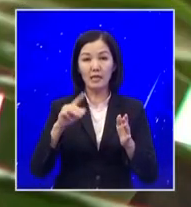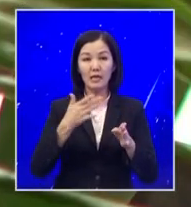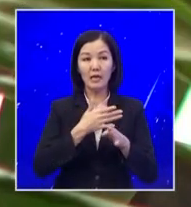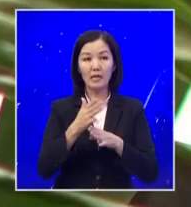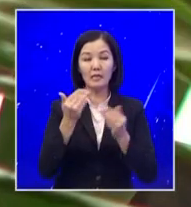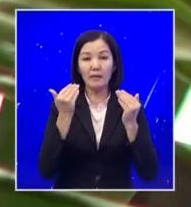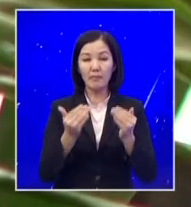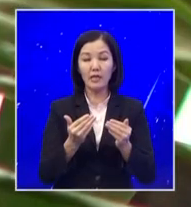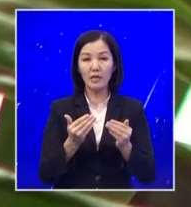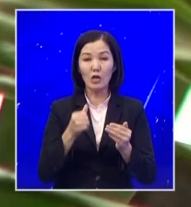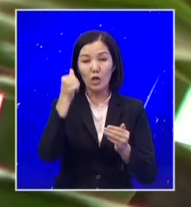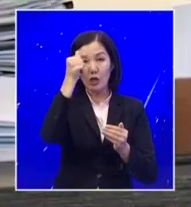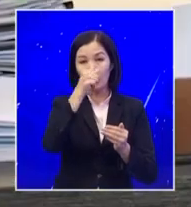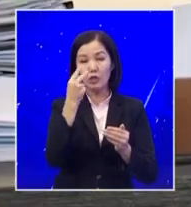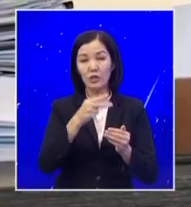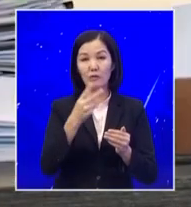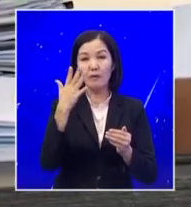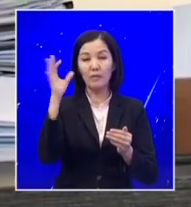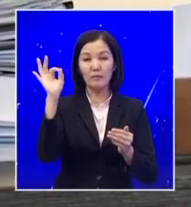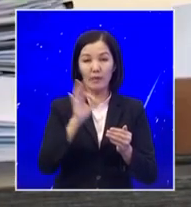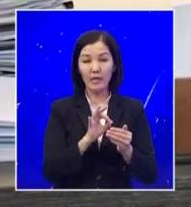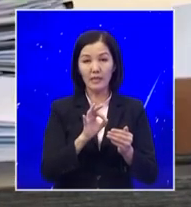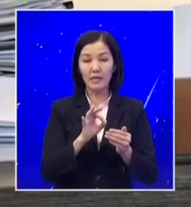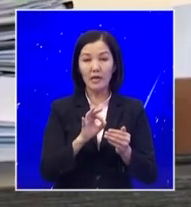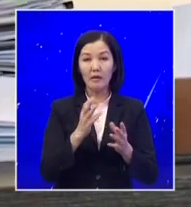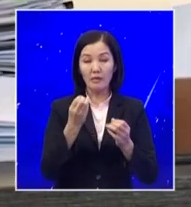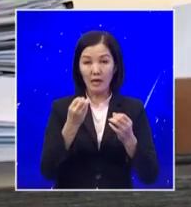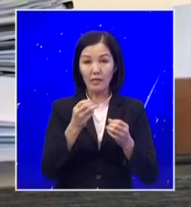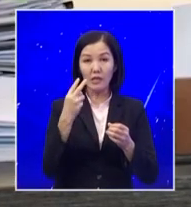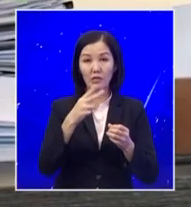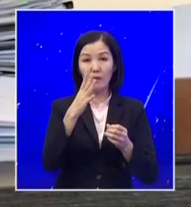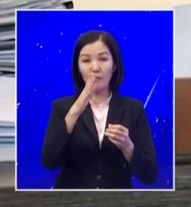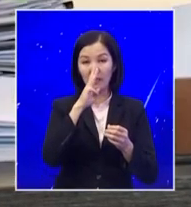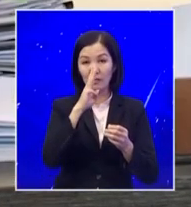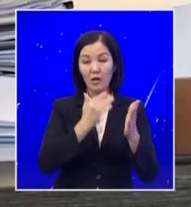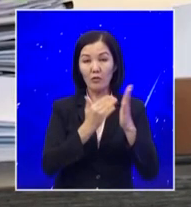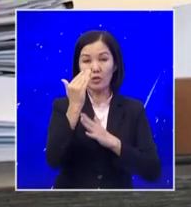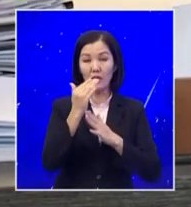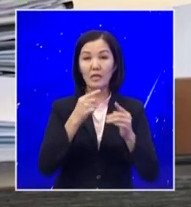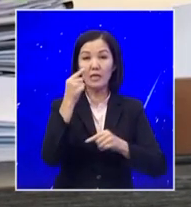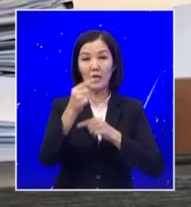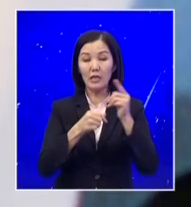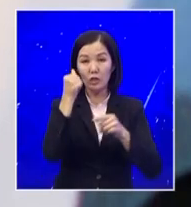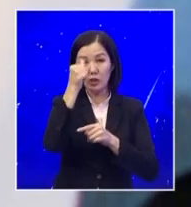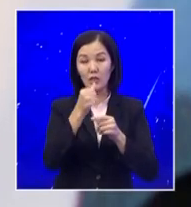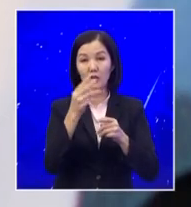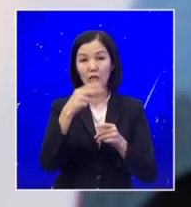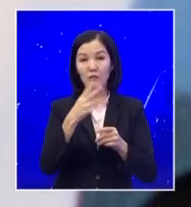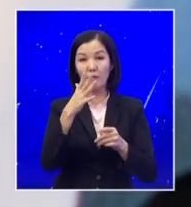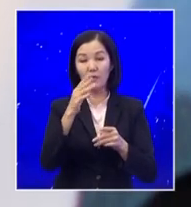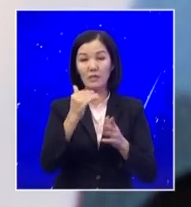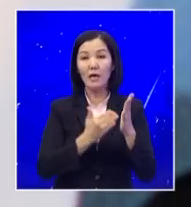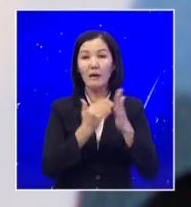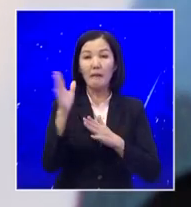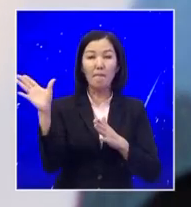Міне биылғы жылы да 25% осы қаңтарда көтерілсе, келесі қаңтарда да осы үрдіс арғата жалғаса, және 23 жылға дейін